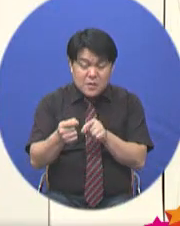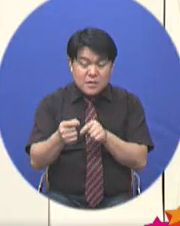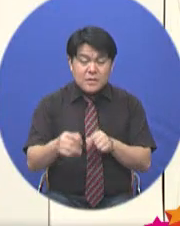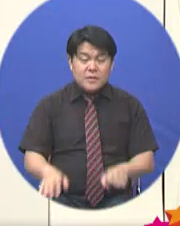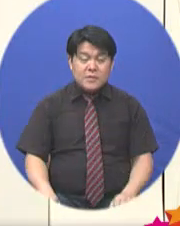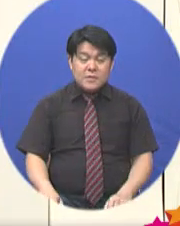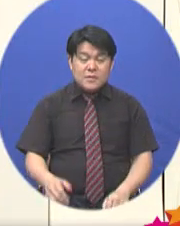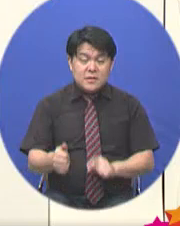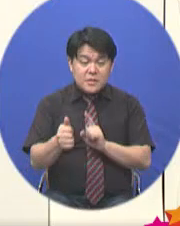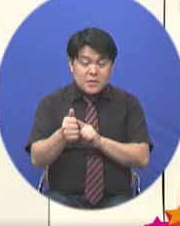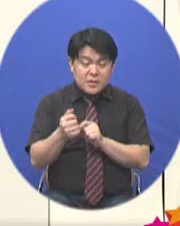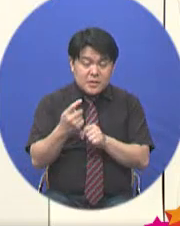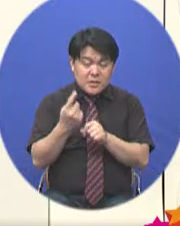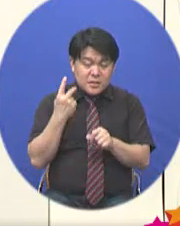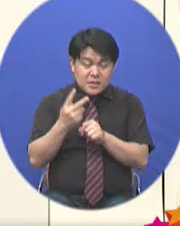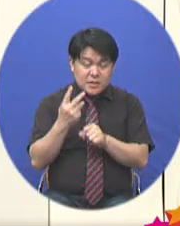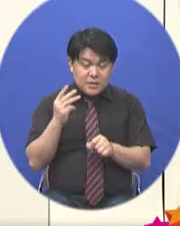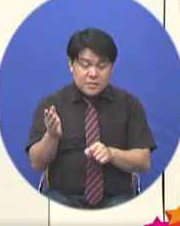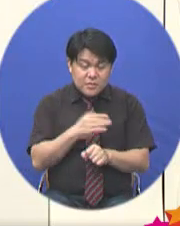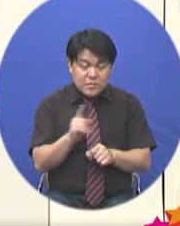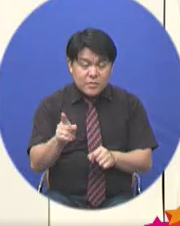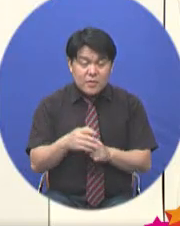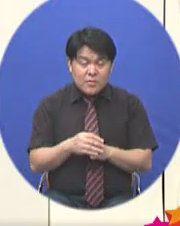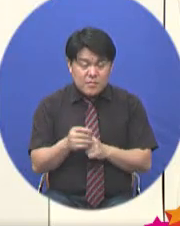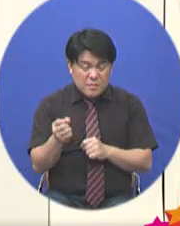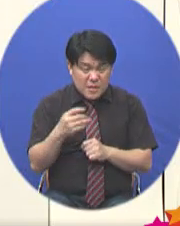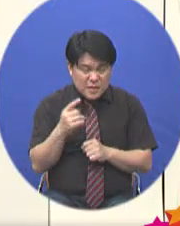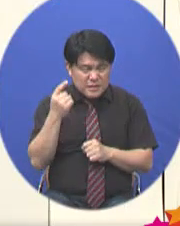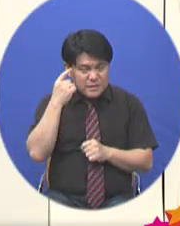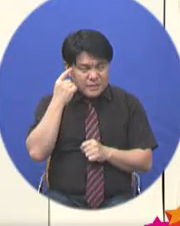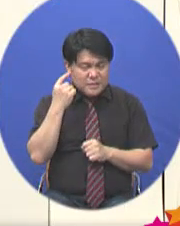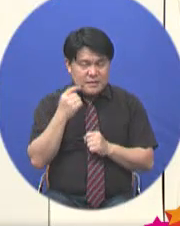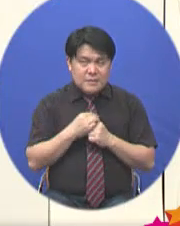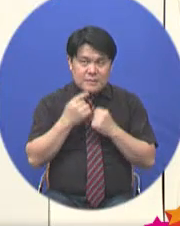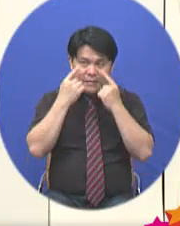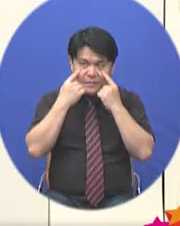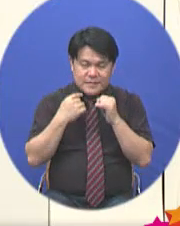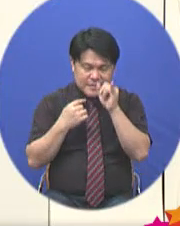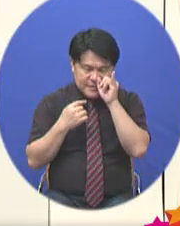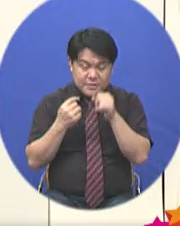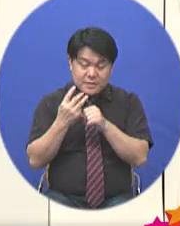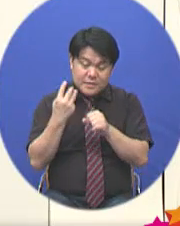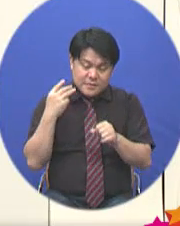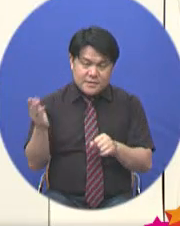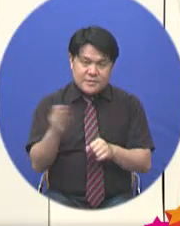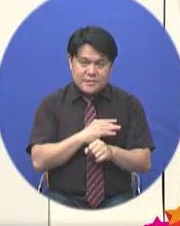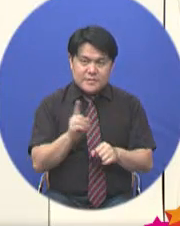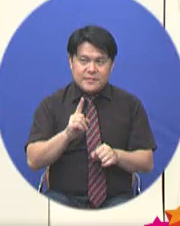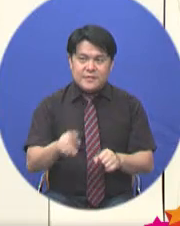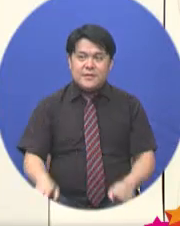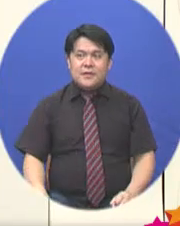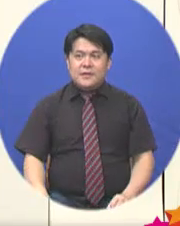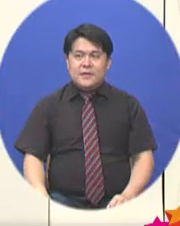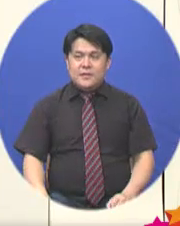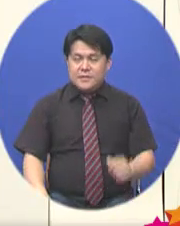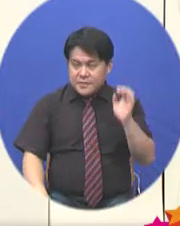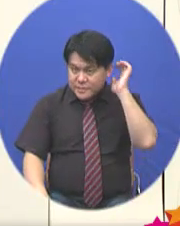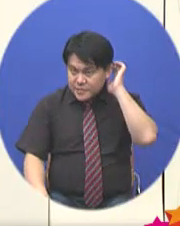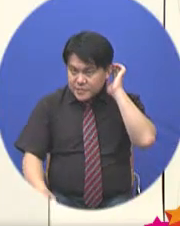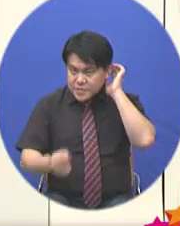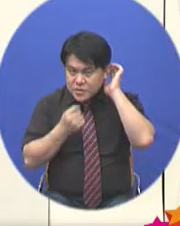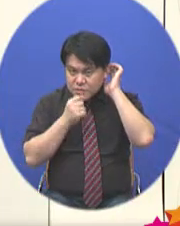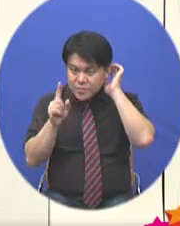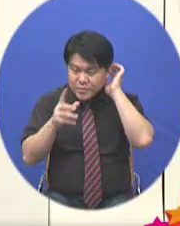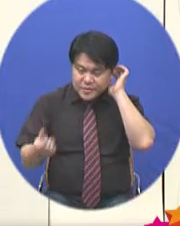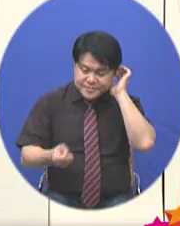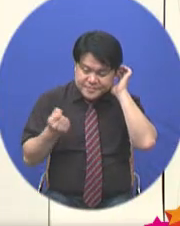아저씨가 한 3년 전부터 제가 이 아저씨 말만 나오면 또 눈물이 나네요. 3년 전부터 이 노래 와요 이래 요즘 조그만한 거 이래